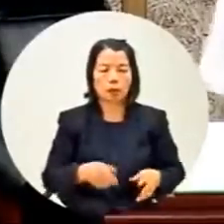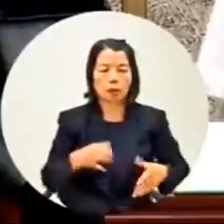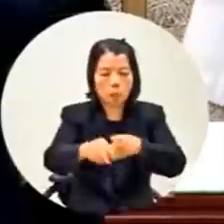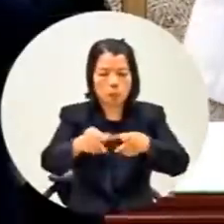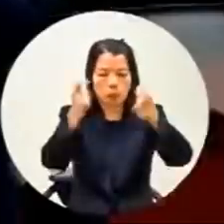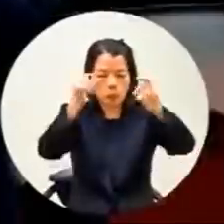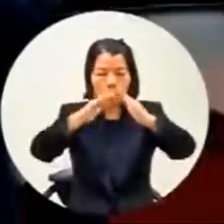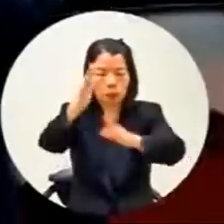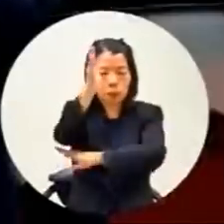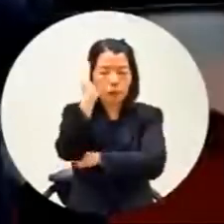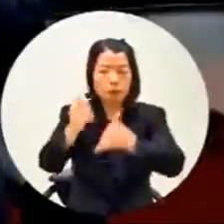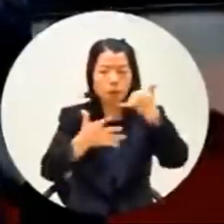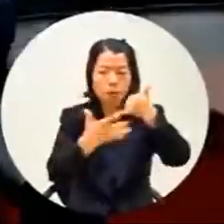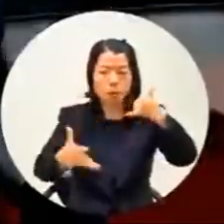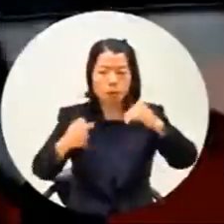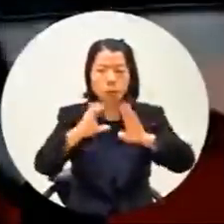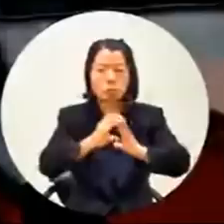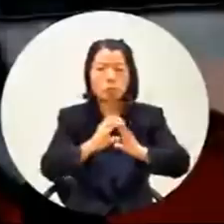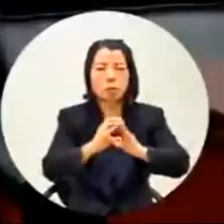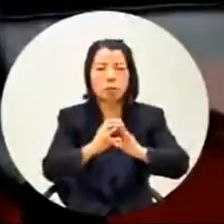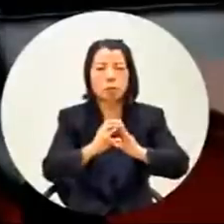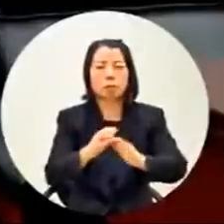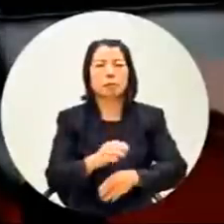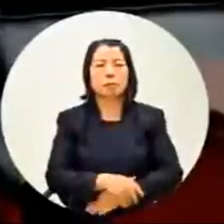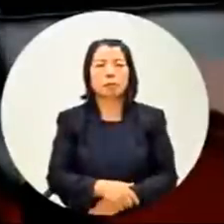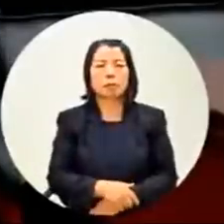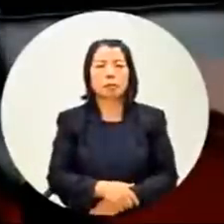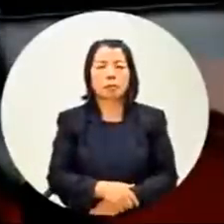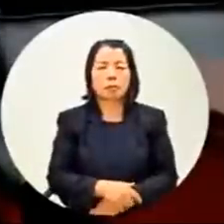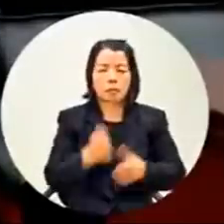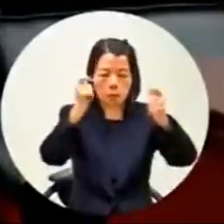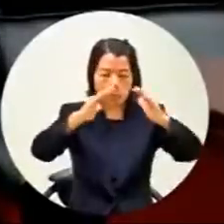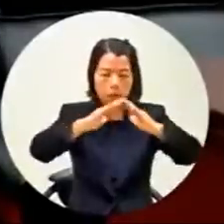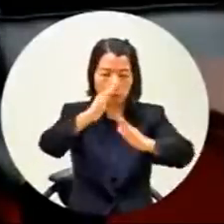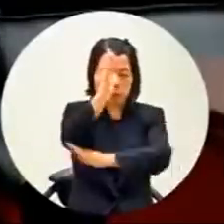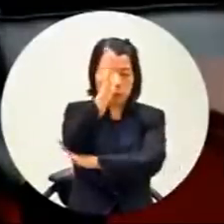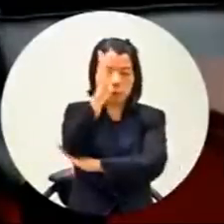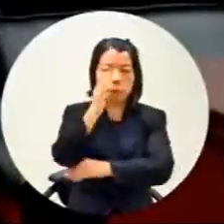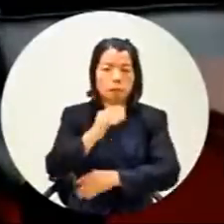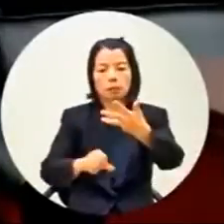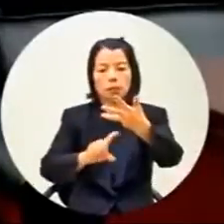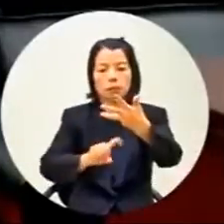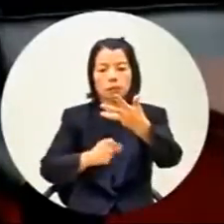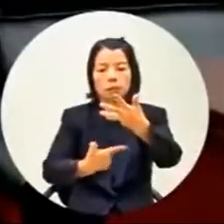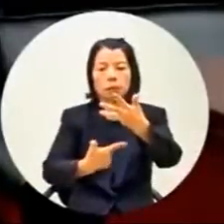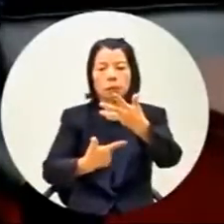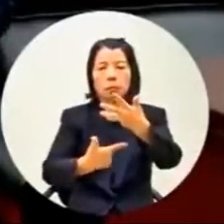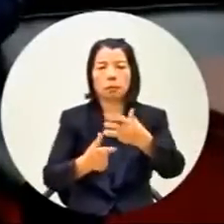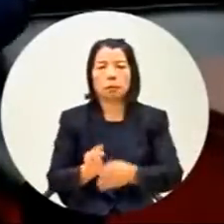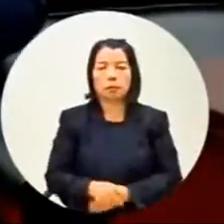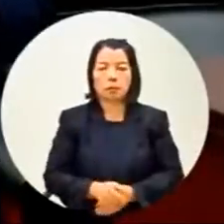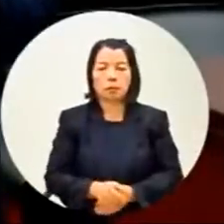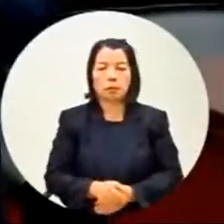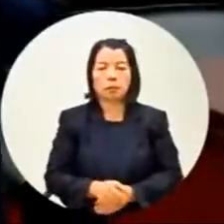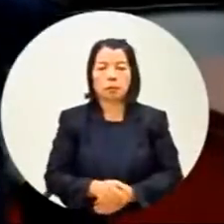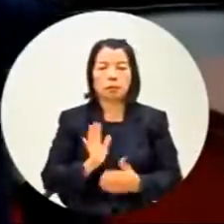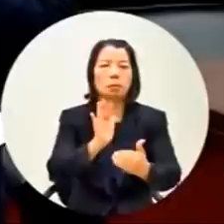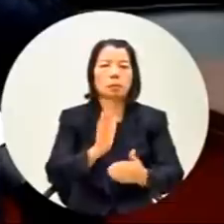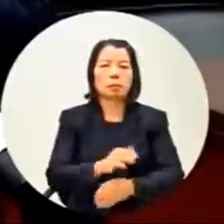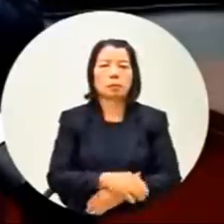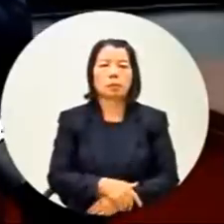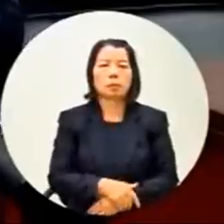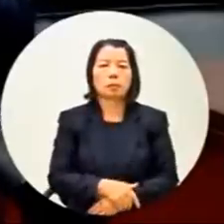府海洋局。可是我们高雄市政府在105年的驳回了唐